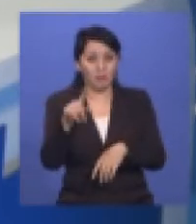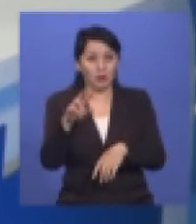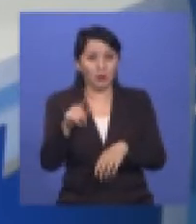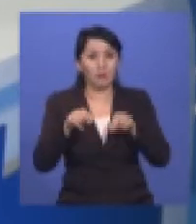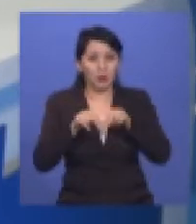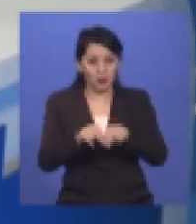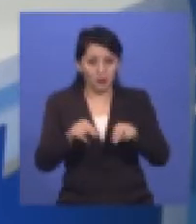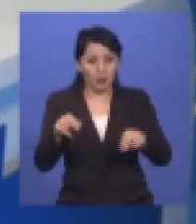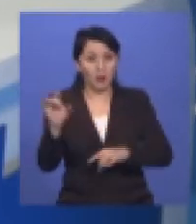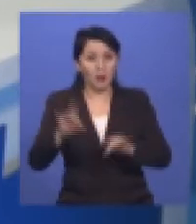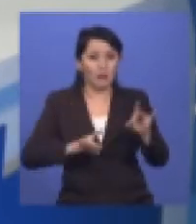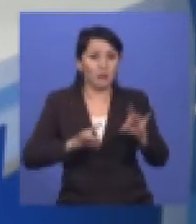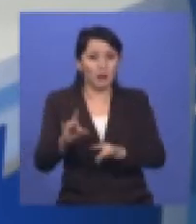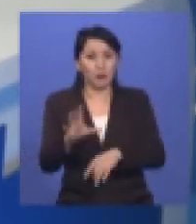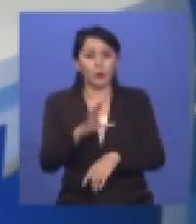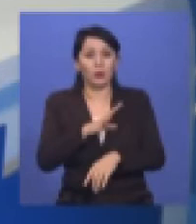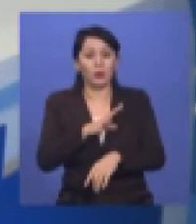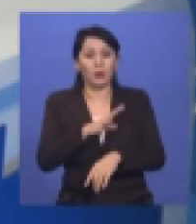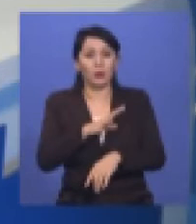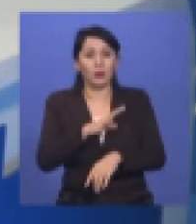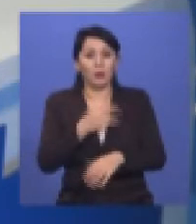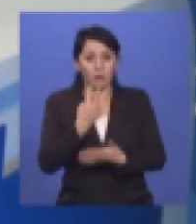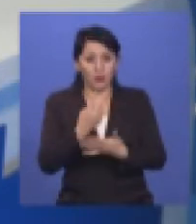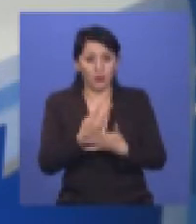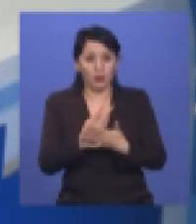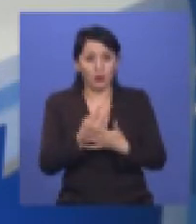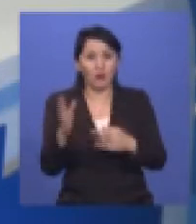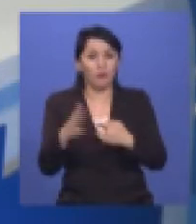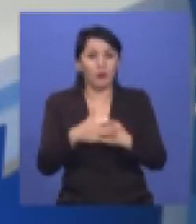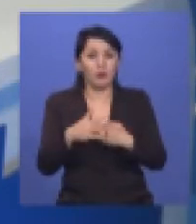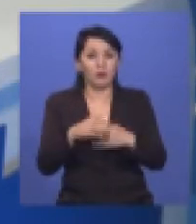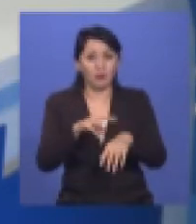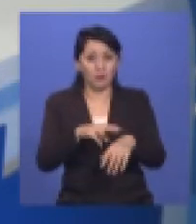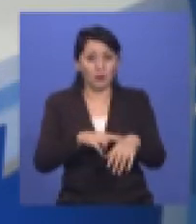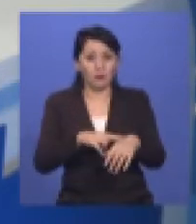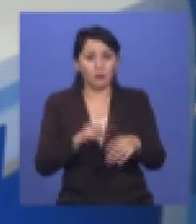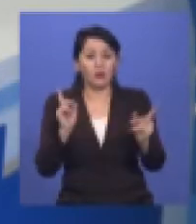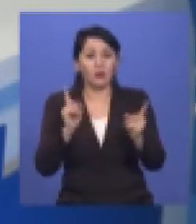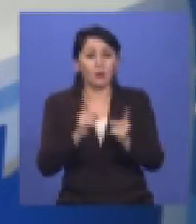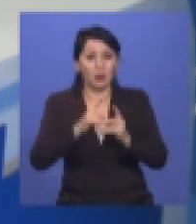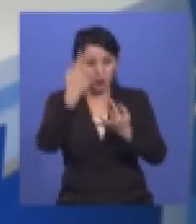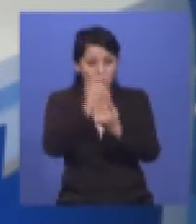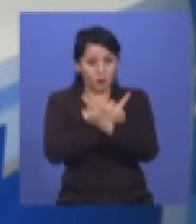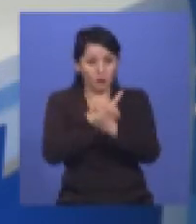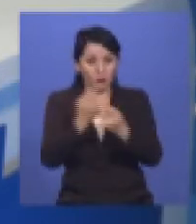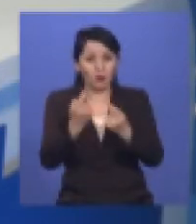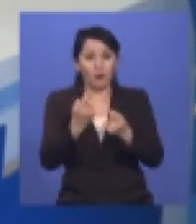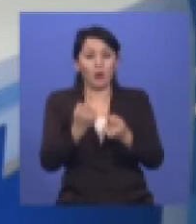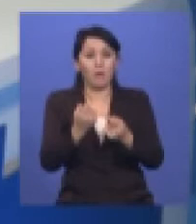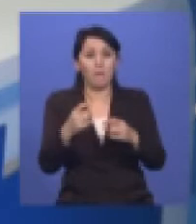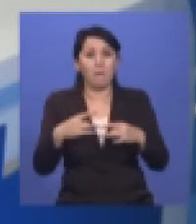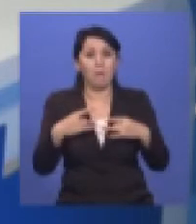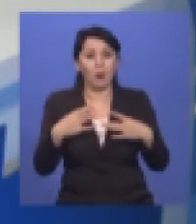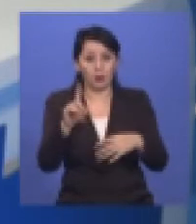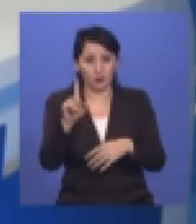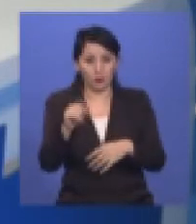жұма күні Петропавлдағы мейрамханалардың бірінде өткен тойды тоқтатқан полиция департаментінің баспасөз қызметінің хабарлауынша, бұл тойға